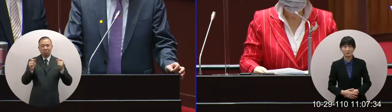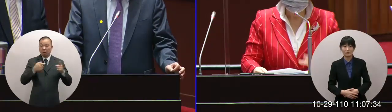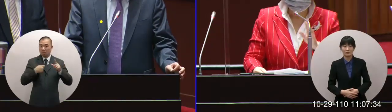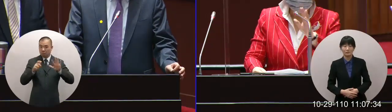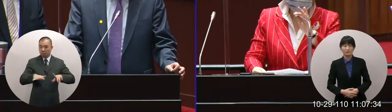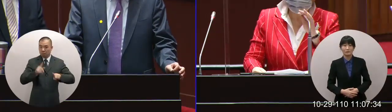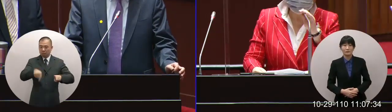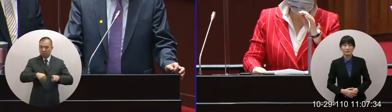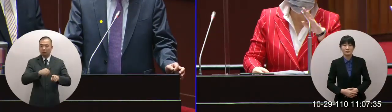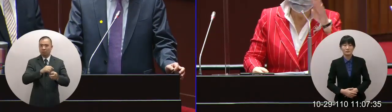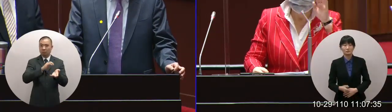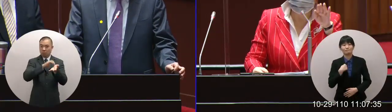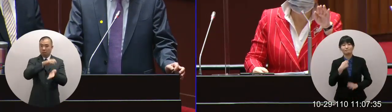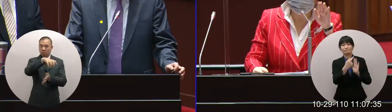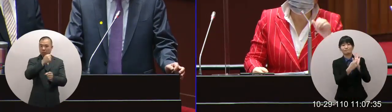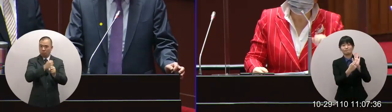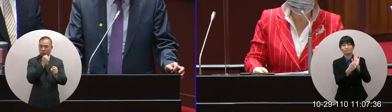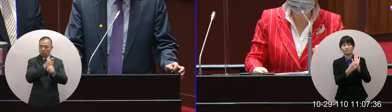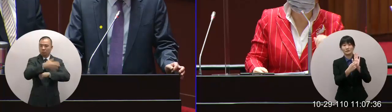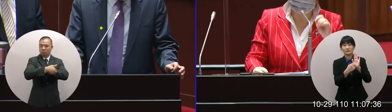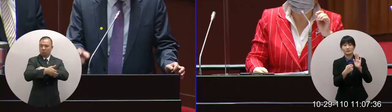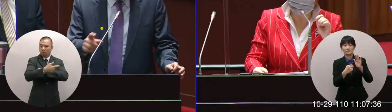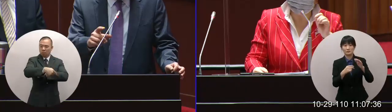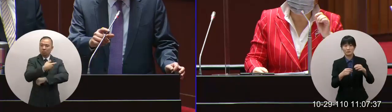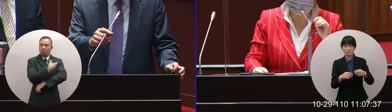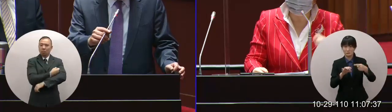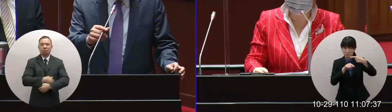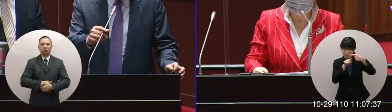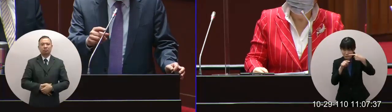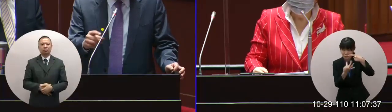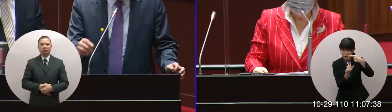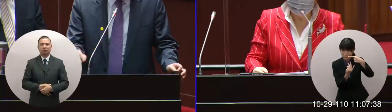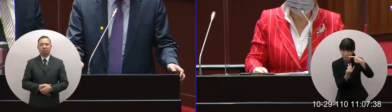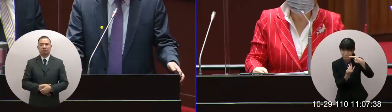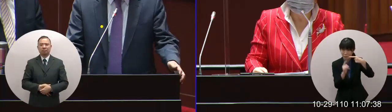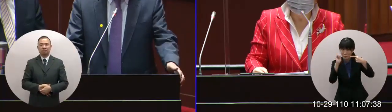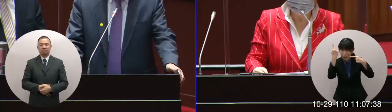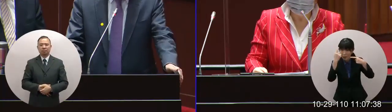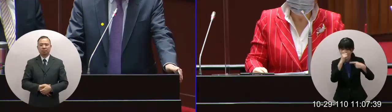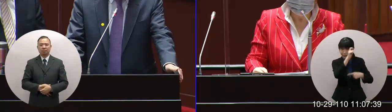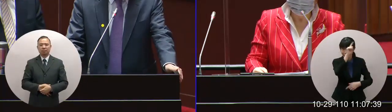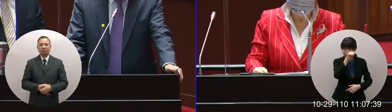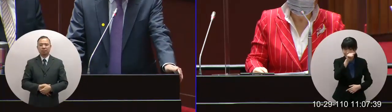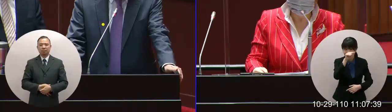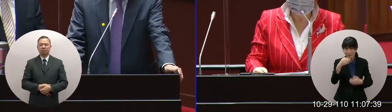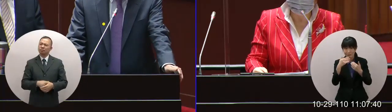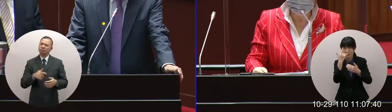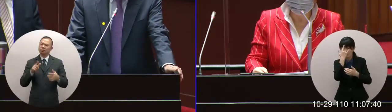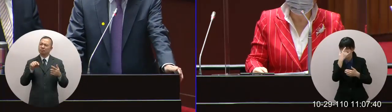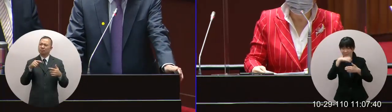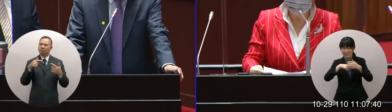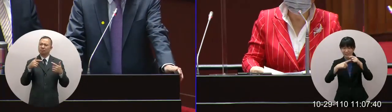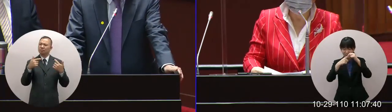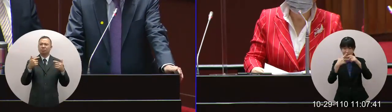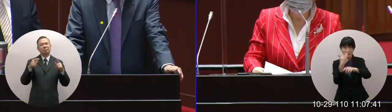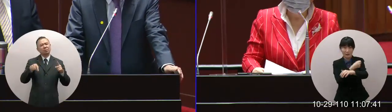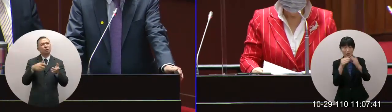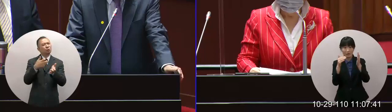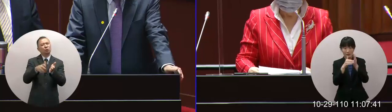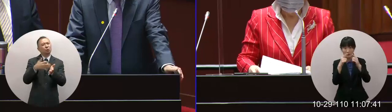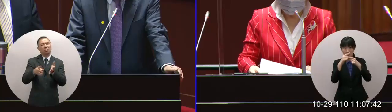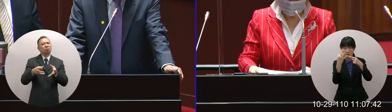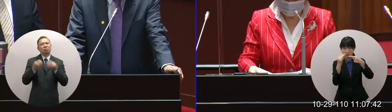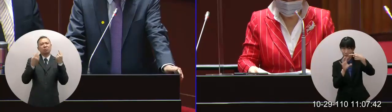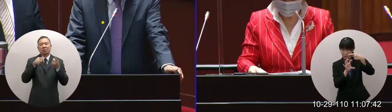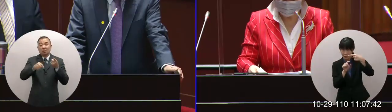员的第一期接 种，我说我的分母是以 AZ 与莫德纳。 不用这么算，因为 BNT